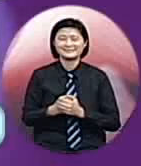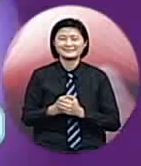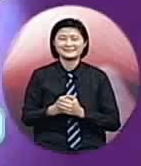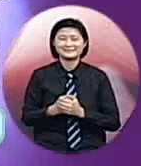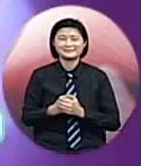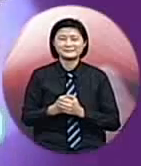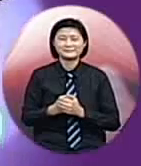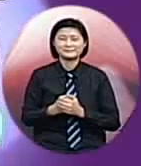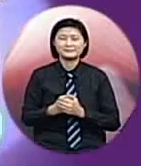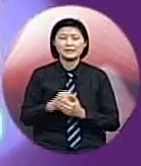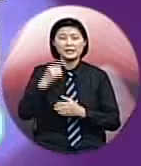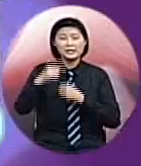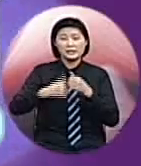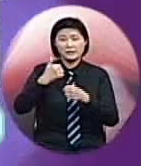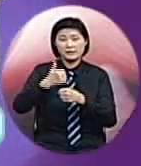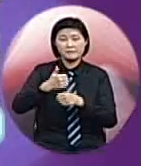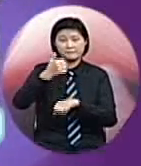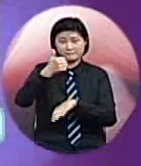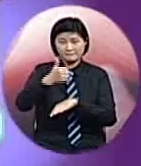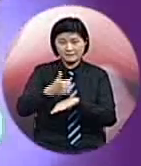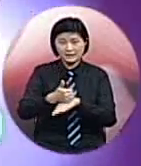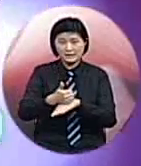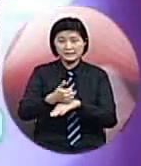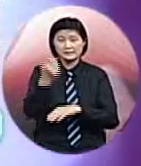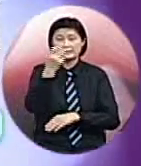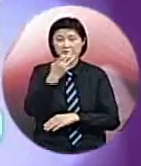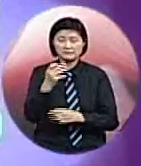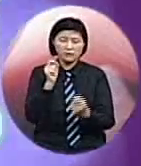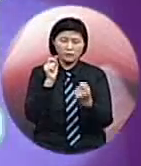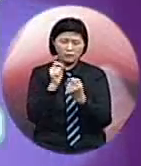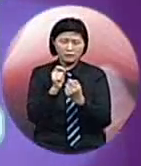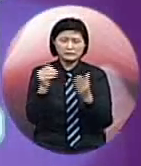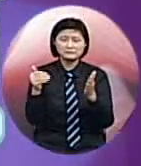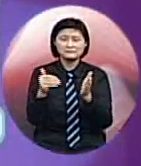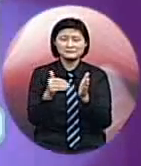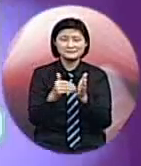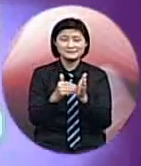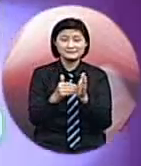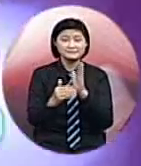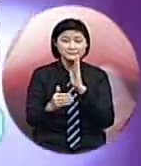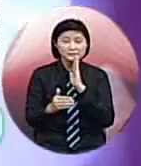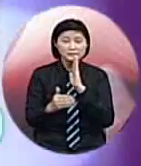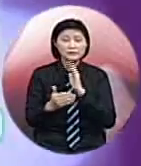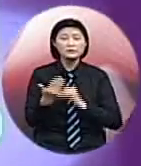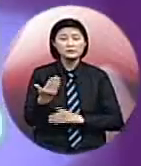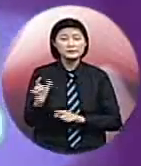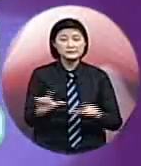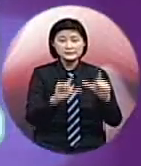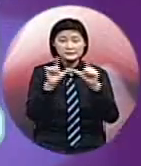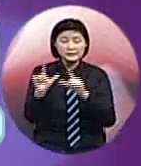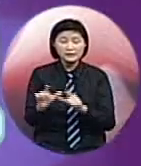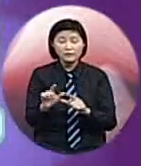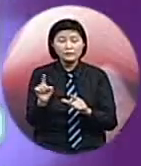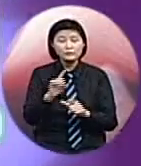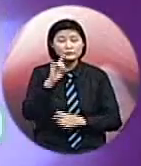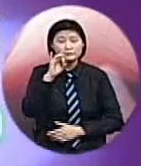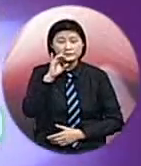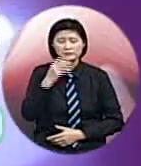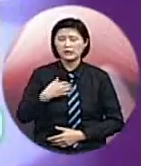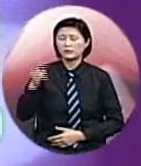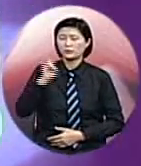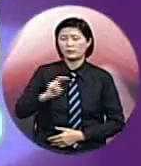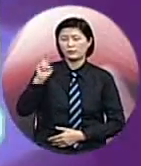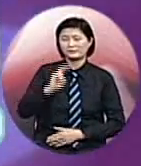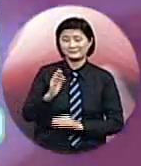아우, 이제 연말이고요. 네, 네. 2013년이 얼마 남지 않았잖아요. 네. 네, 어떻게 보내고 계세요? 노래하고